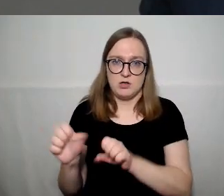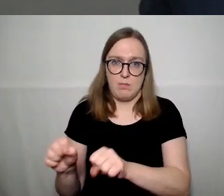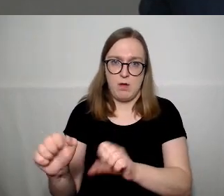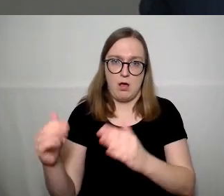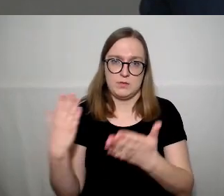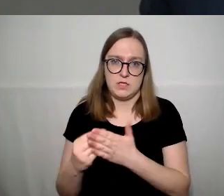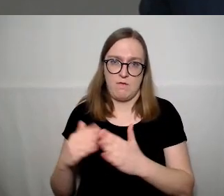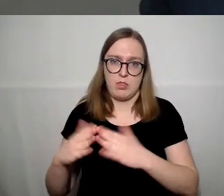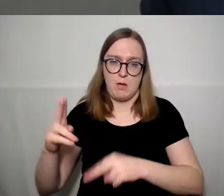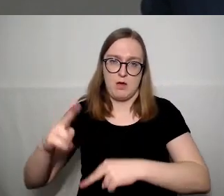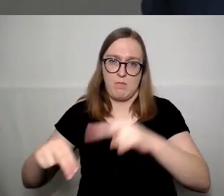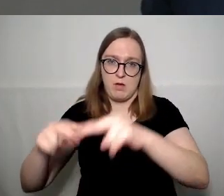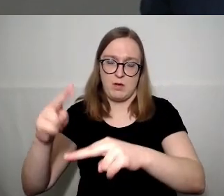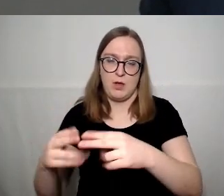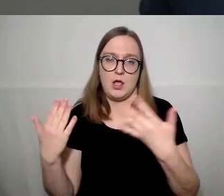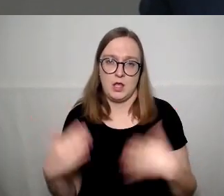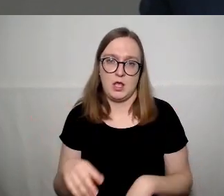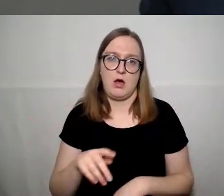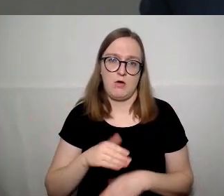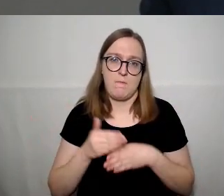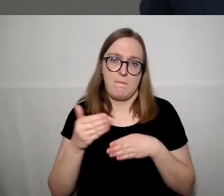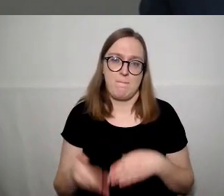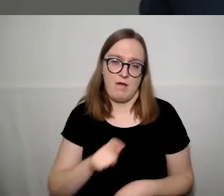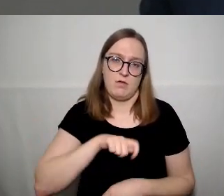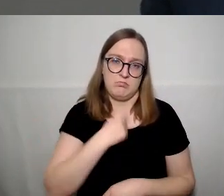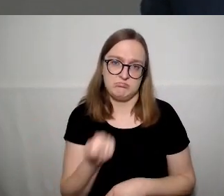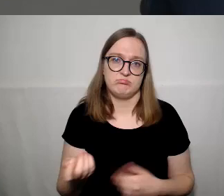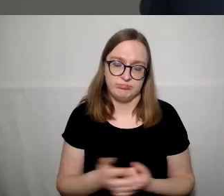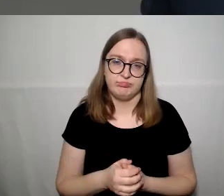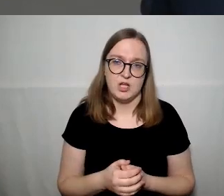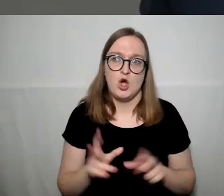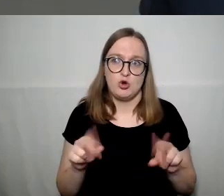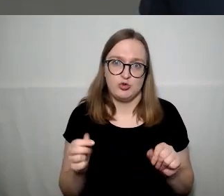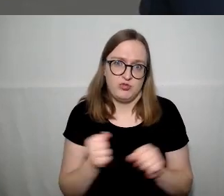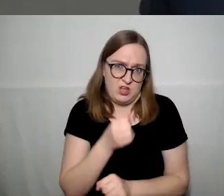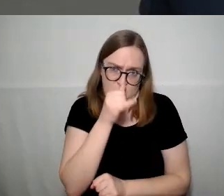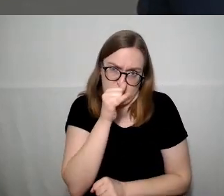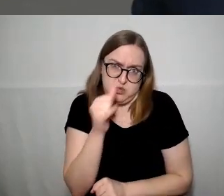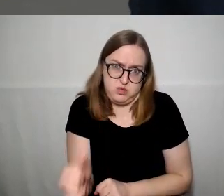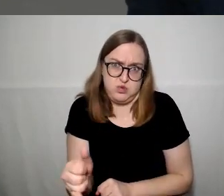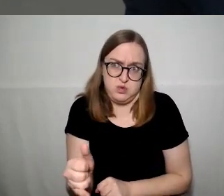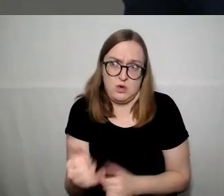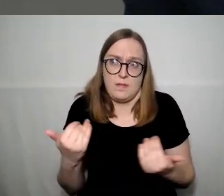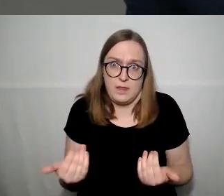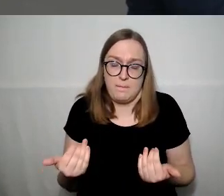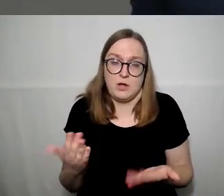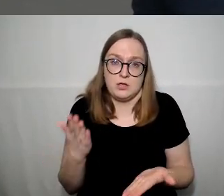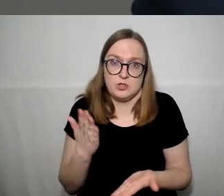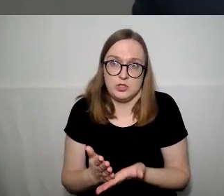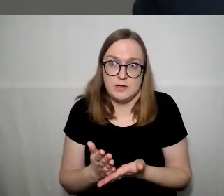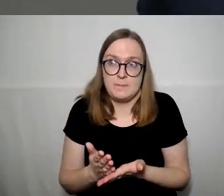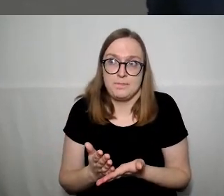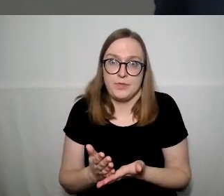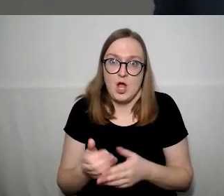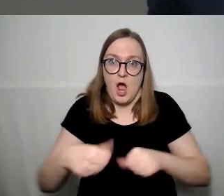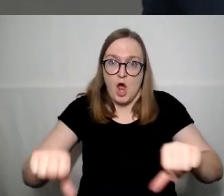gero, išvengti ir to galbūt nereikėjo leisti, nes tas tam tikrų sklypų pakliuvimas į privačias